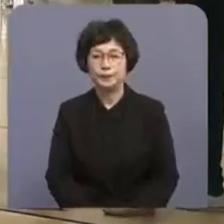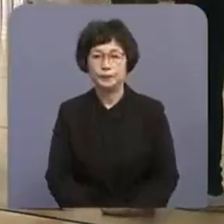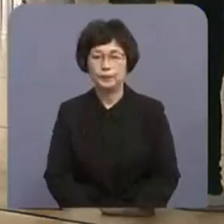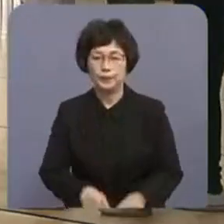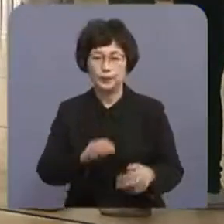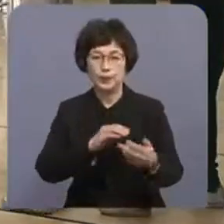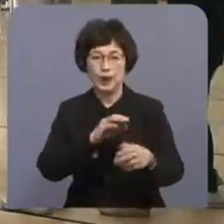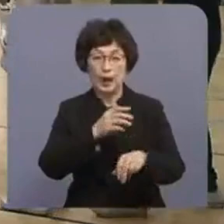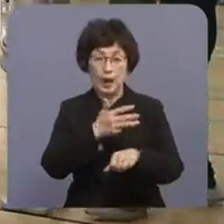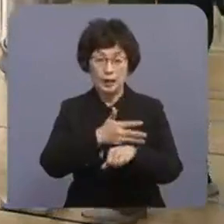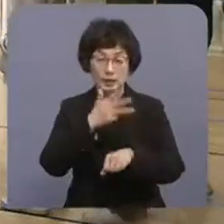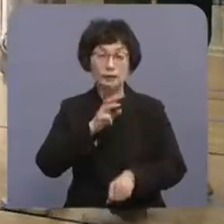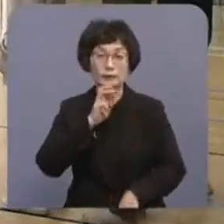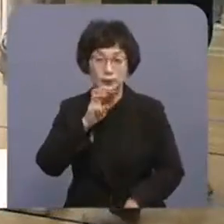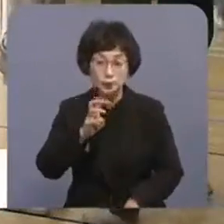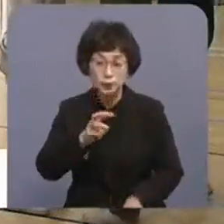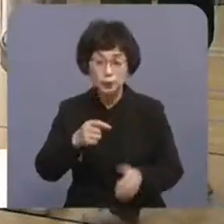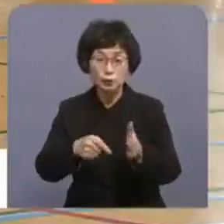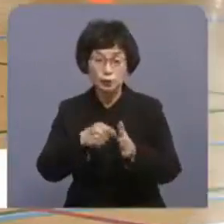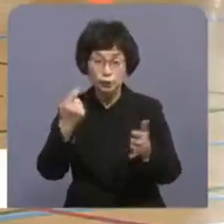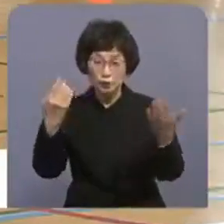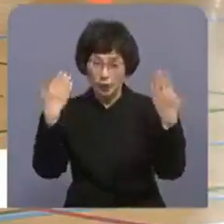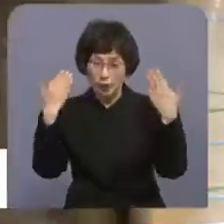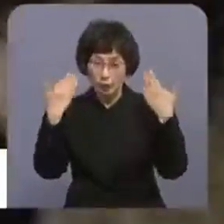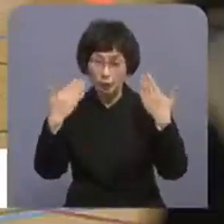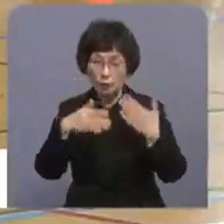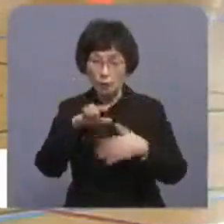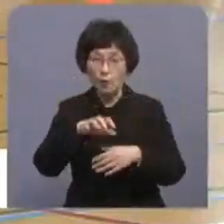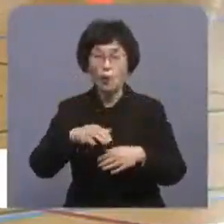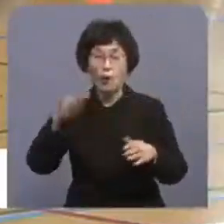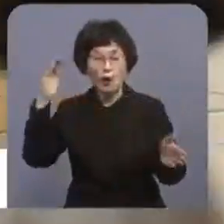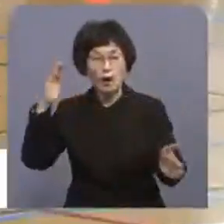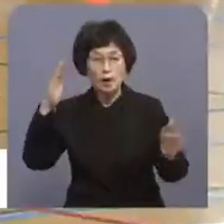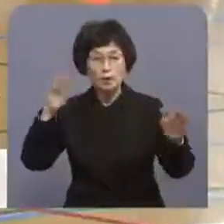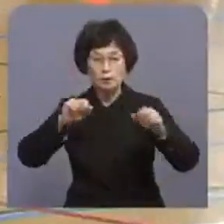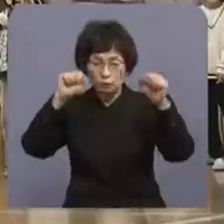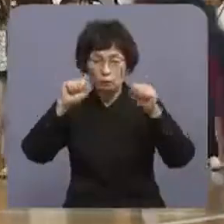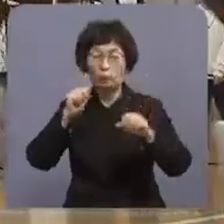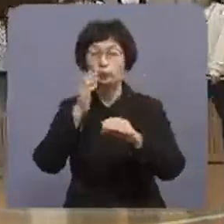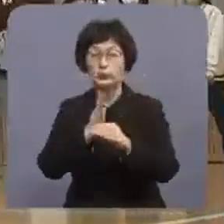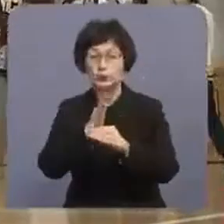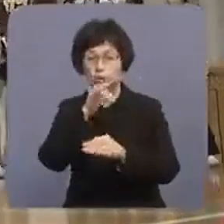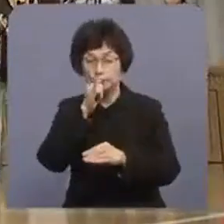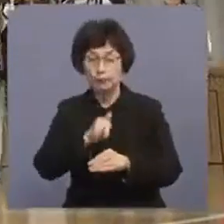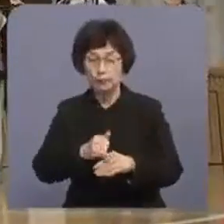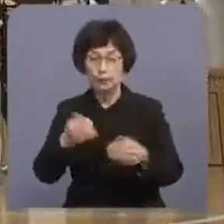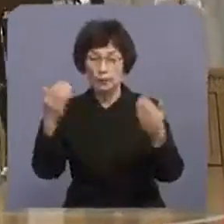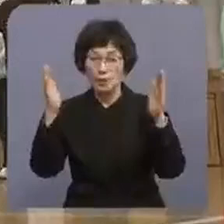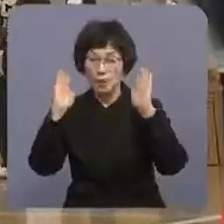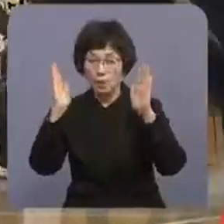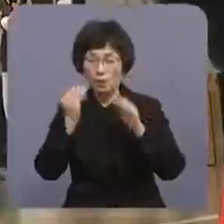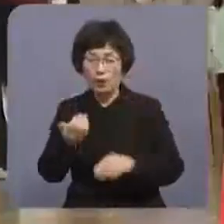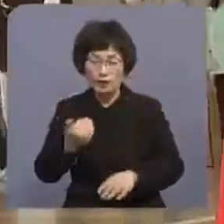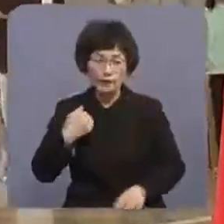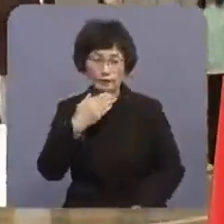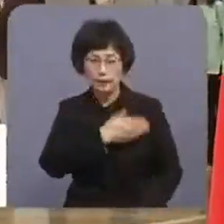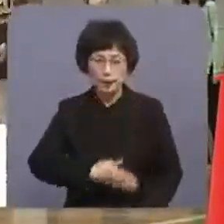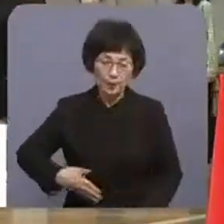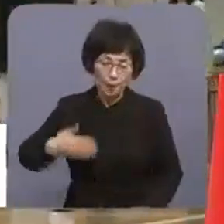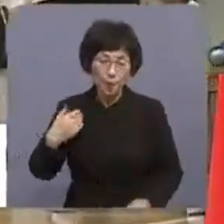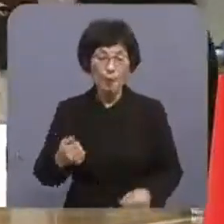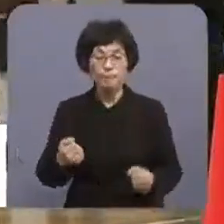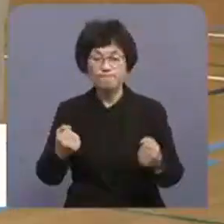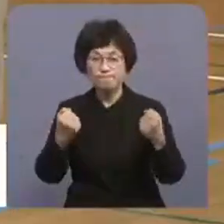오전 8시 30분 한 초등학교 광장에서 학생들이 아침 운동을 하고 있습니다. 수업 전 몸과 두뇌를 깨우는 이